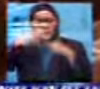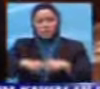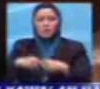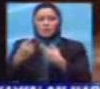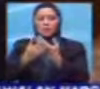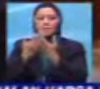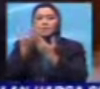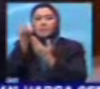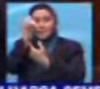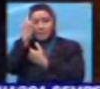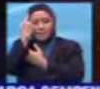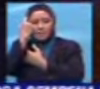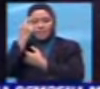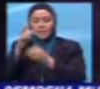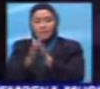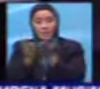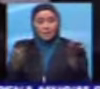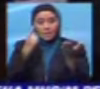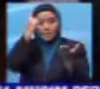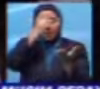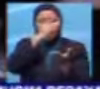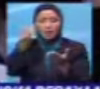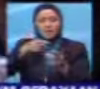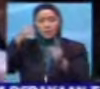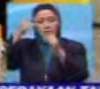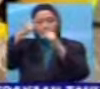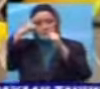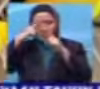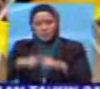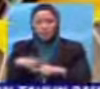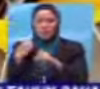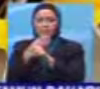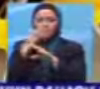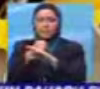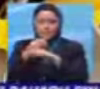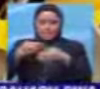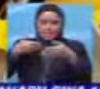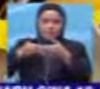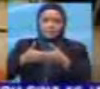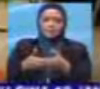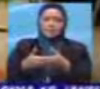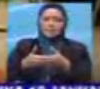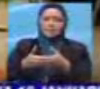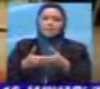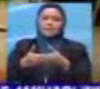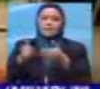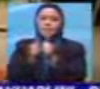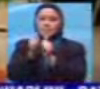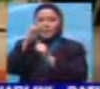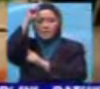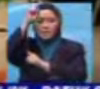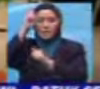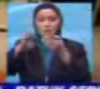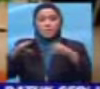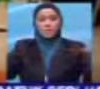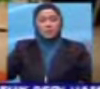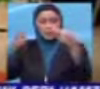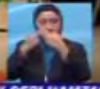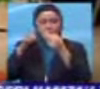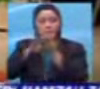selain tujuan beribadah bagi mendekatkan diri kepada Allah. Bahasa Arab, bahasa ilmu, bahasa yang